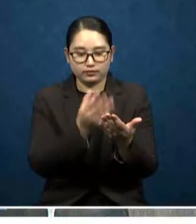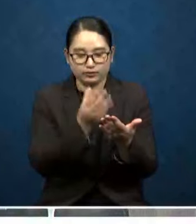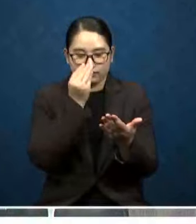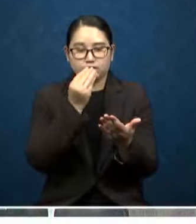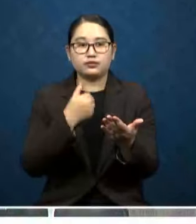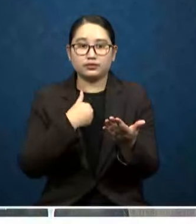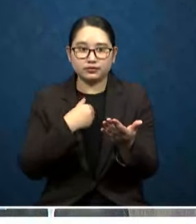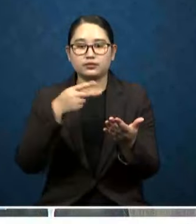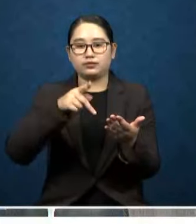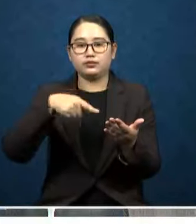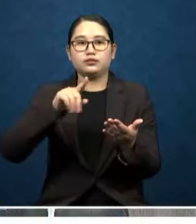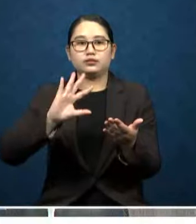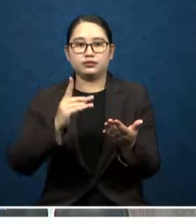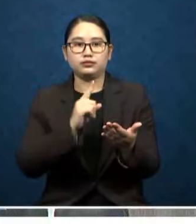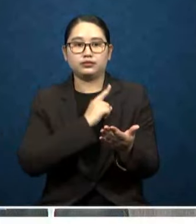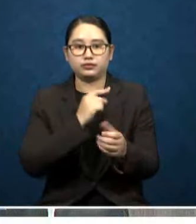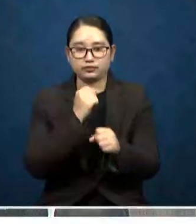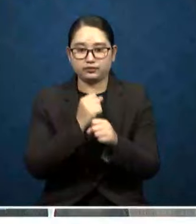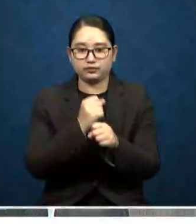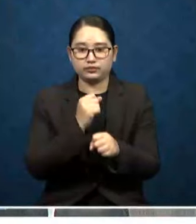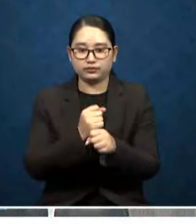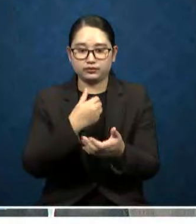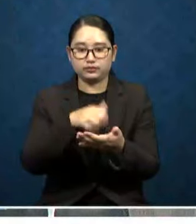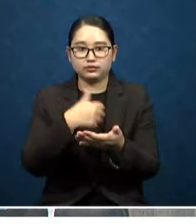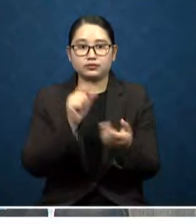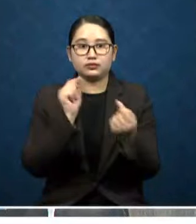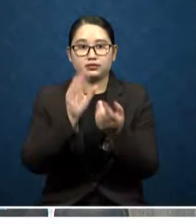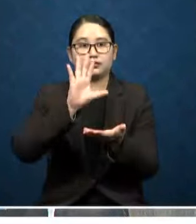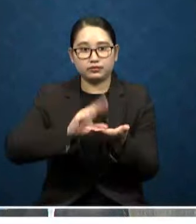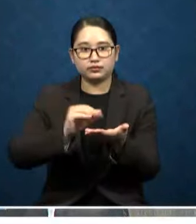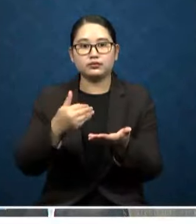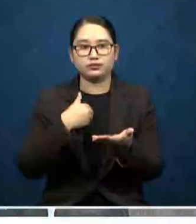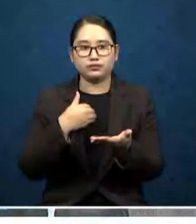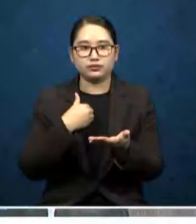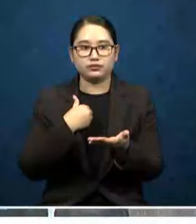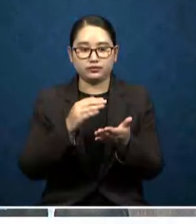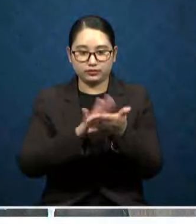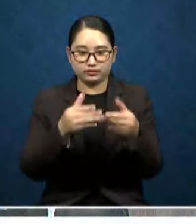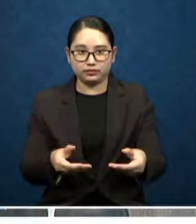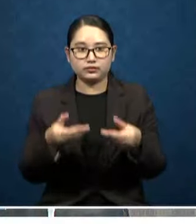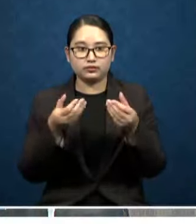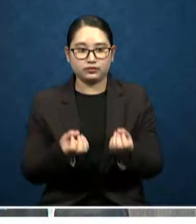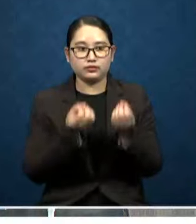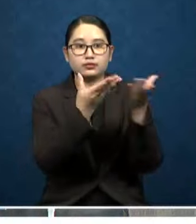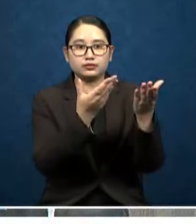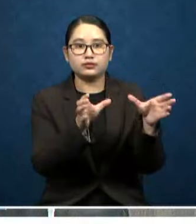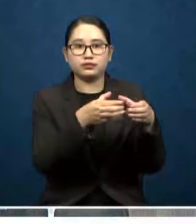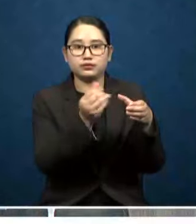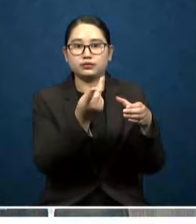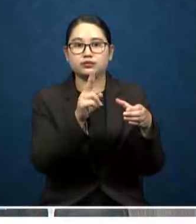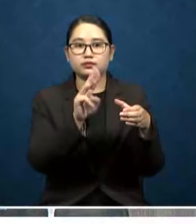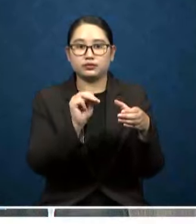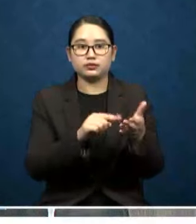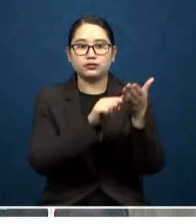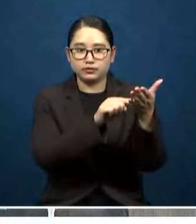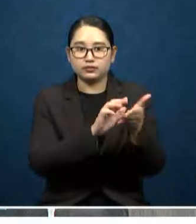เรื่องนี้ขึ้นมาเป็นประเด็นการศึกษาของปปชส่งไปให้คณะรัฐมนตรี